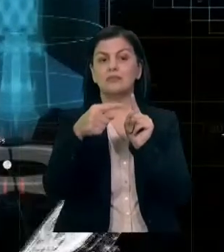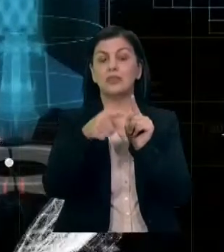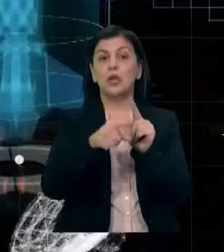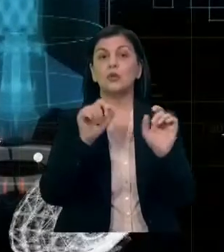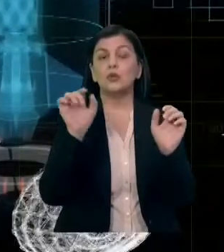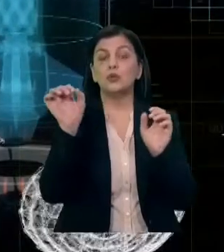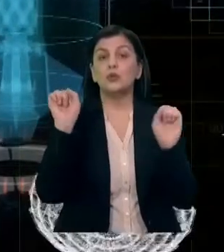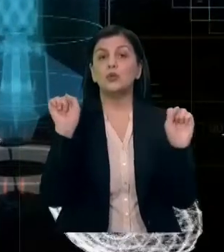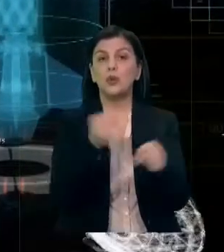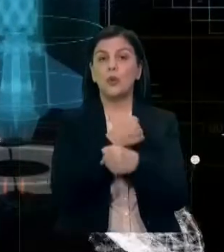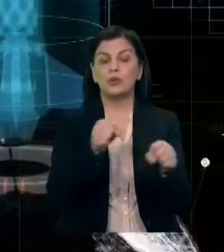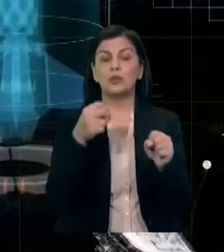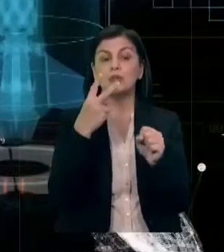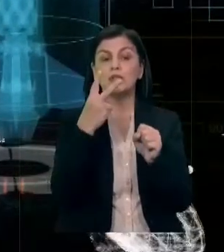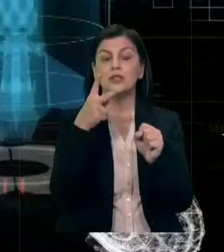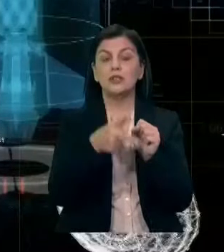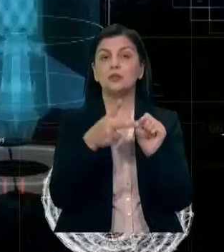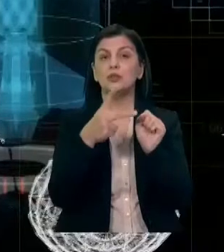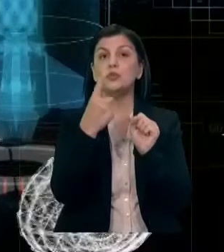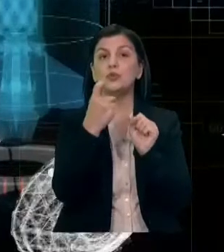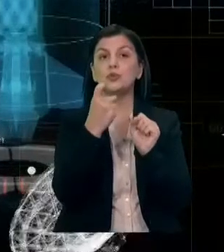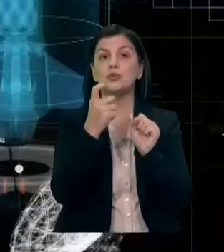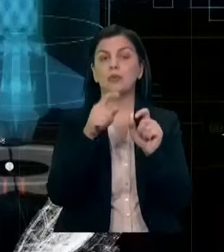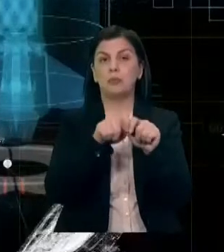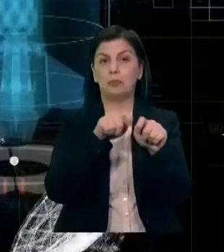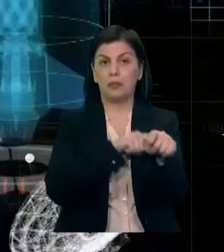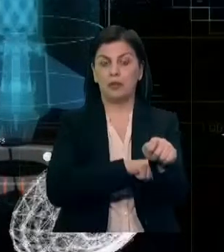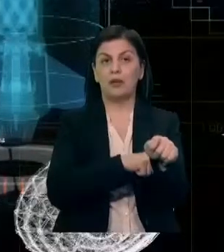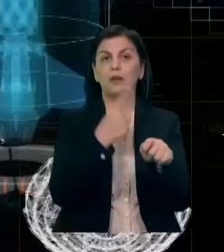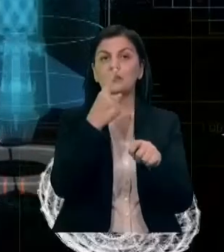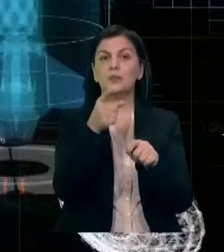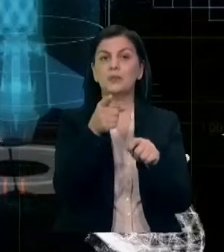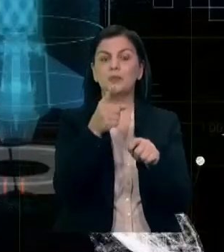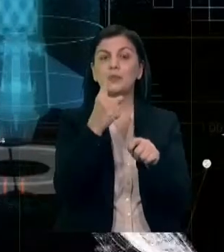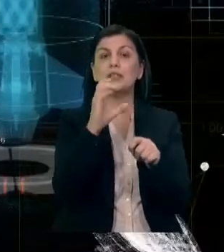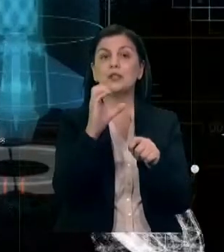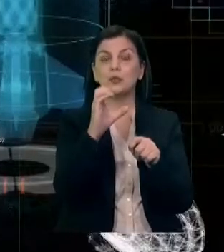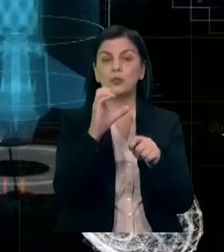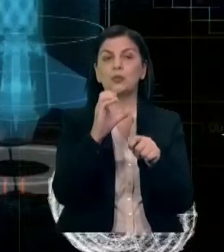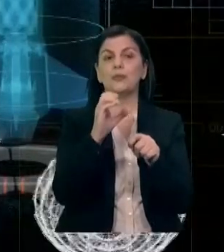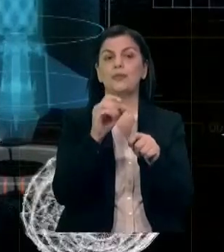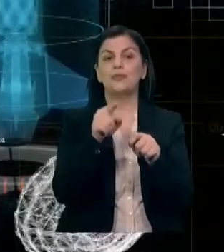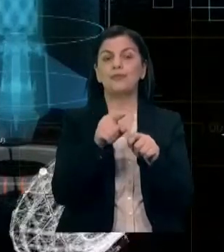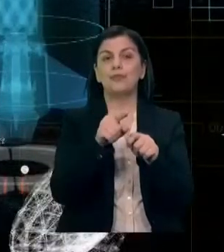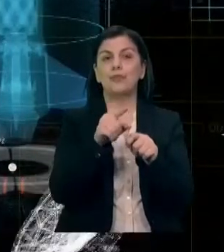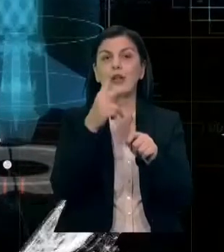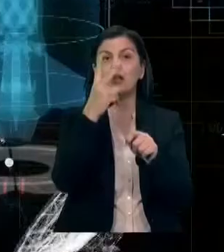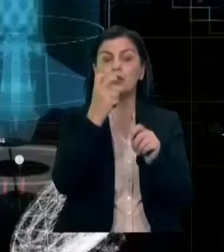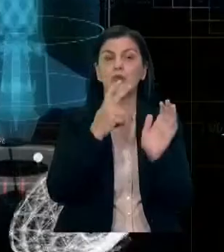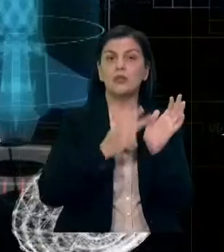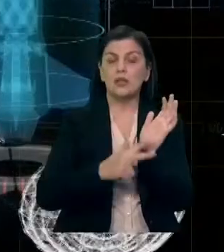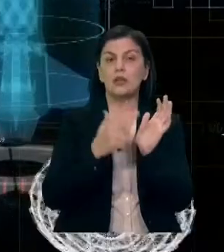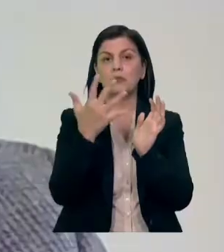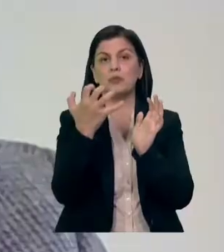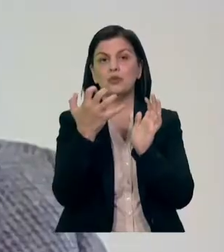sürəti 2100 metr saniyə, hədəfi vurma minimal məsafəsi 50 kilometr, maksimal məsafəsi isə 280-500